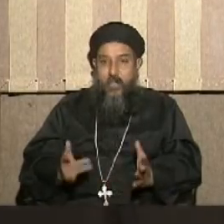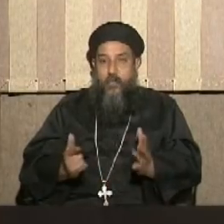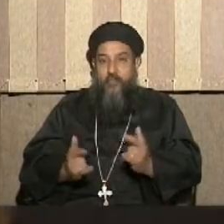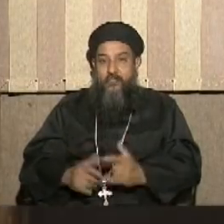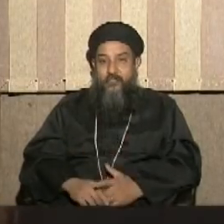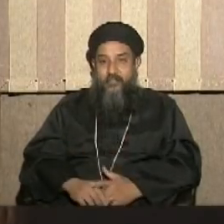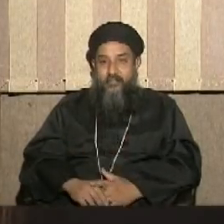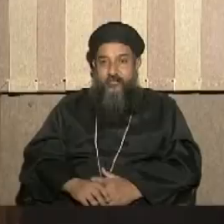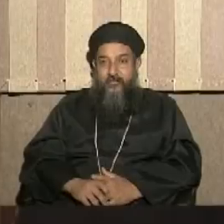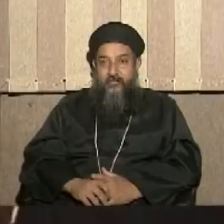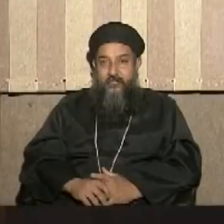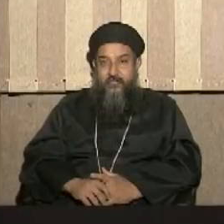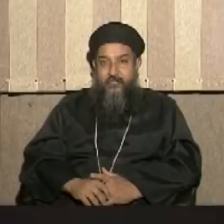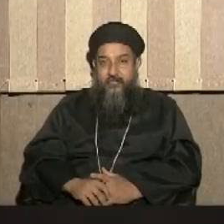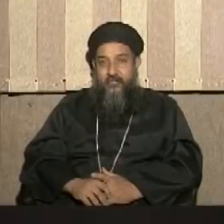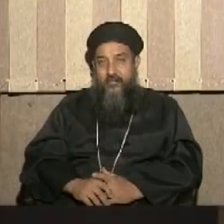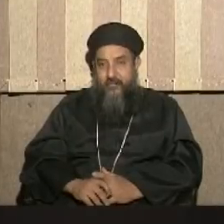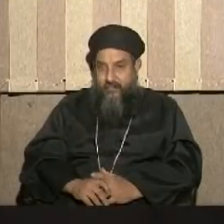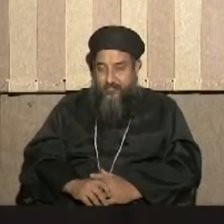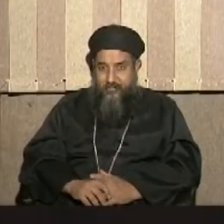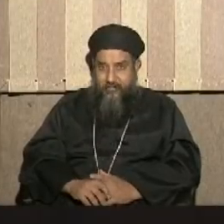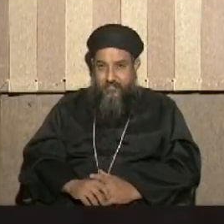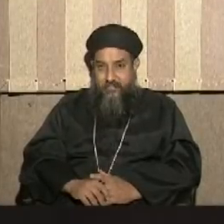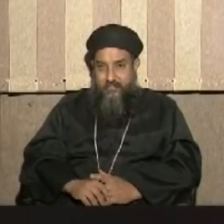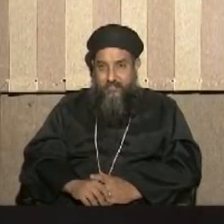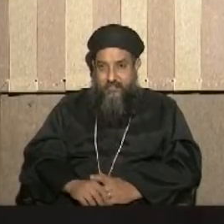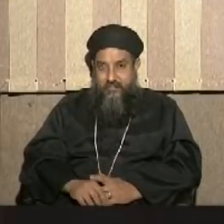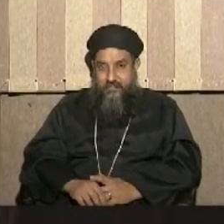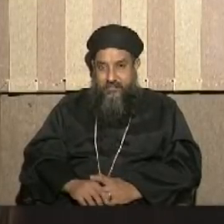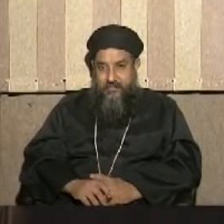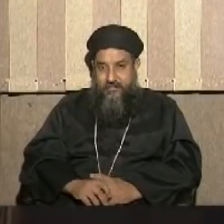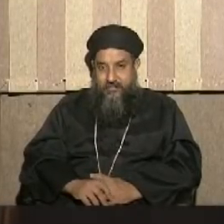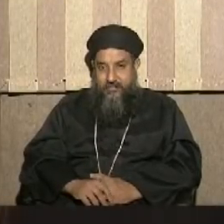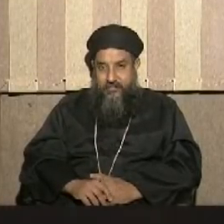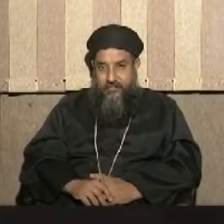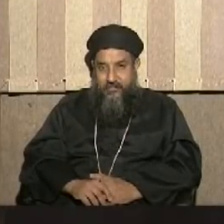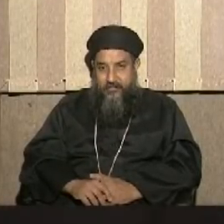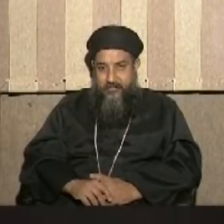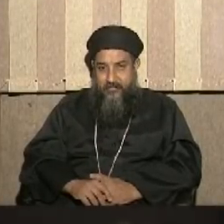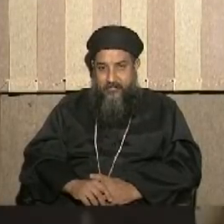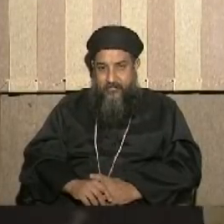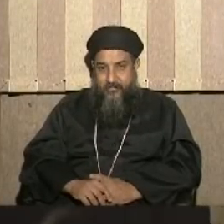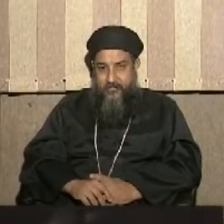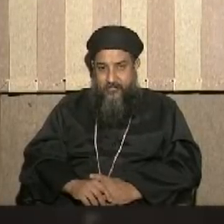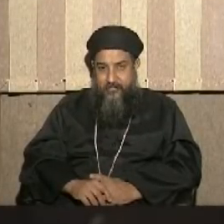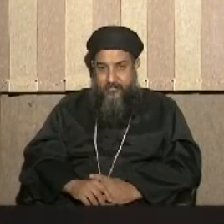دوماديوس، زي ما الخبر وصل لنا والدتنا في قدوره بره.